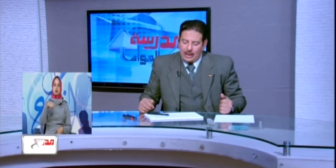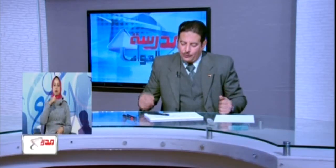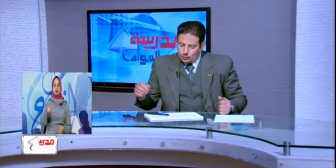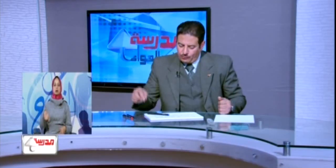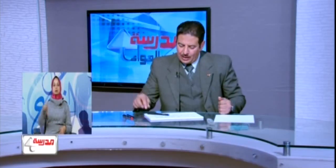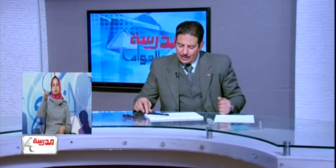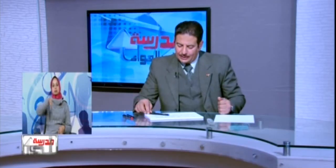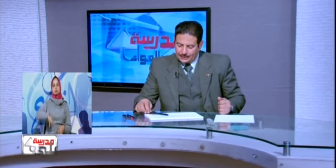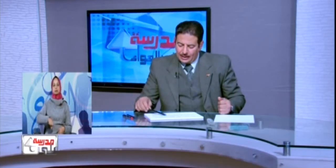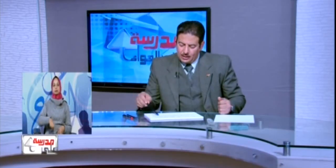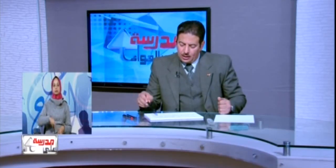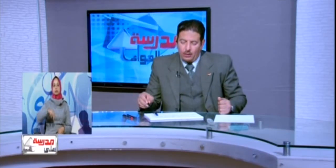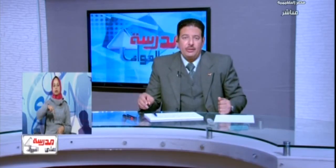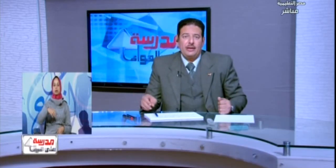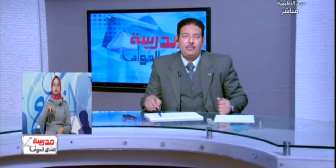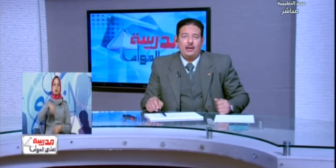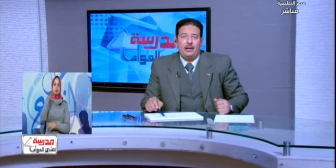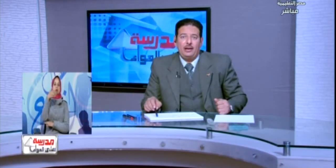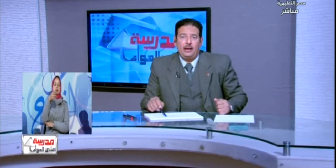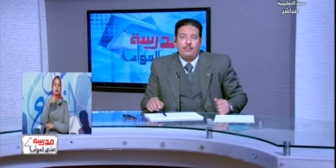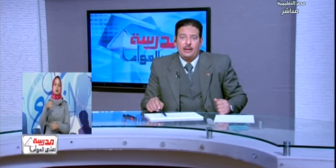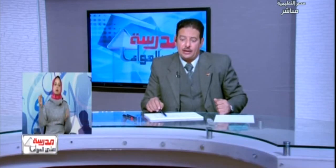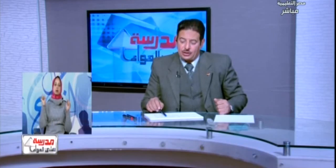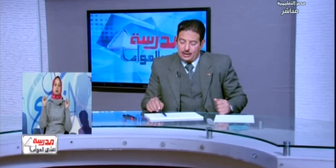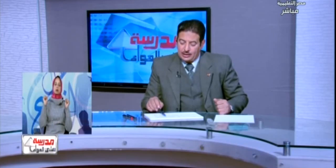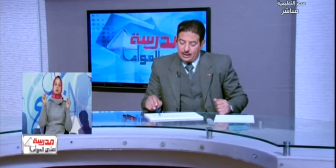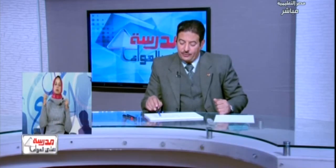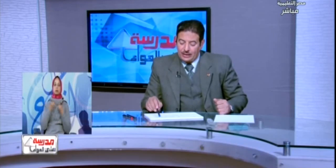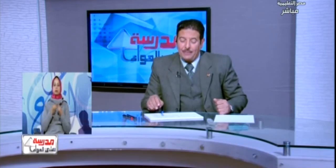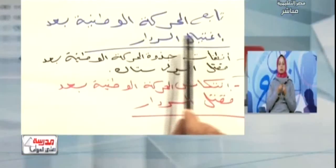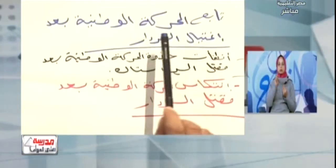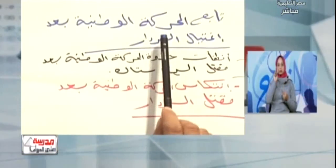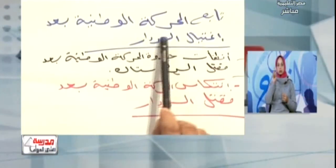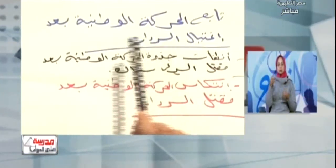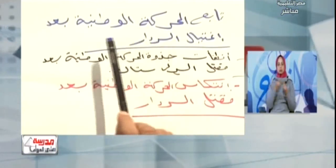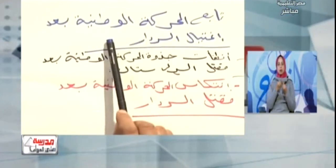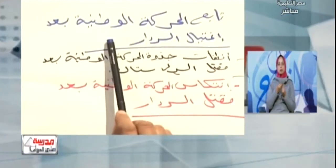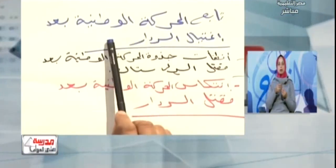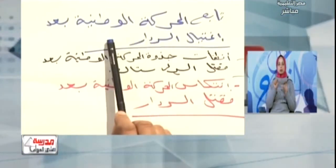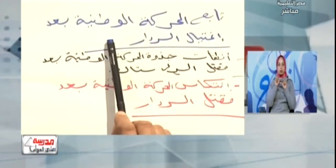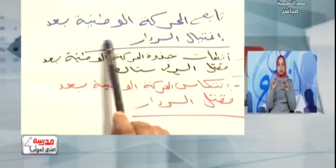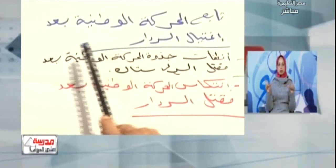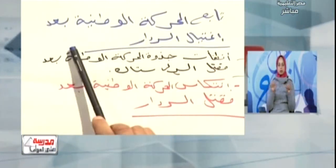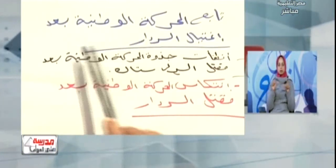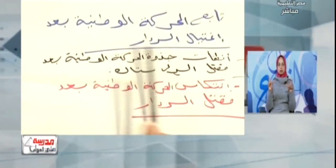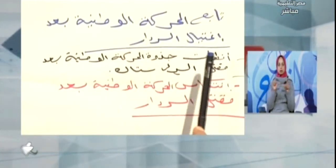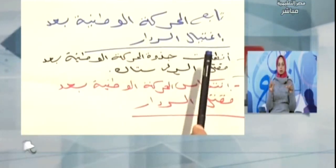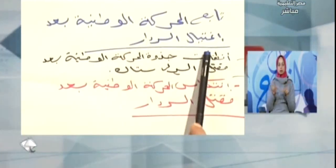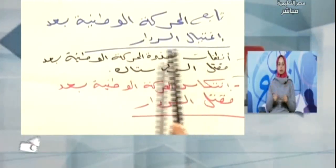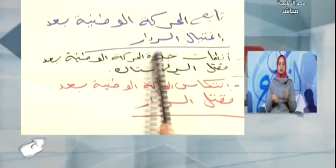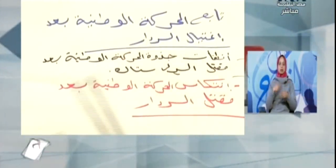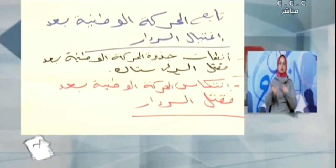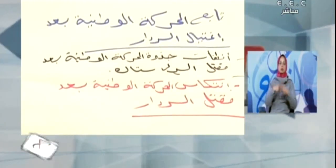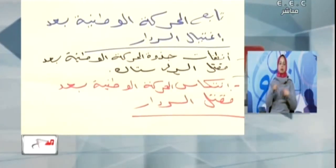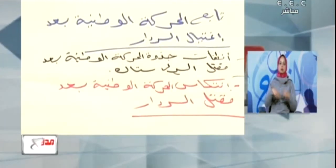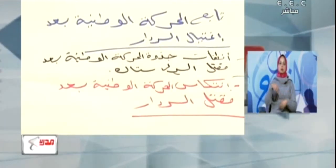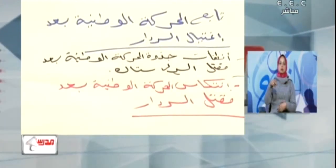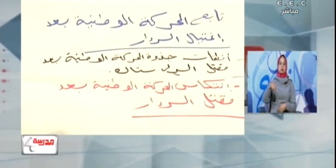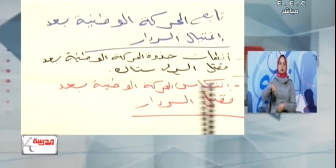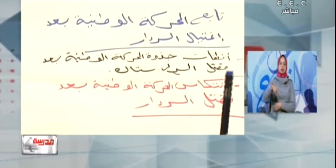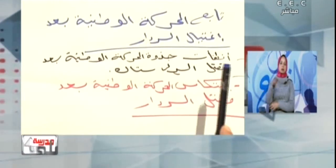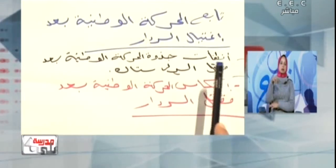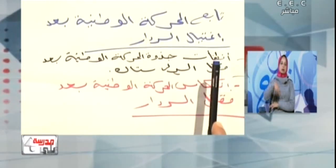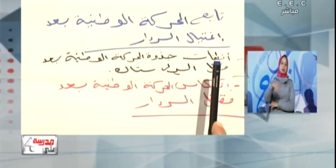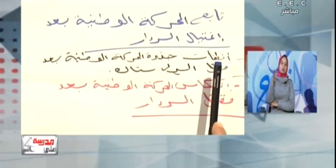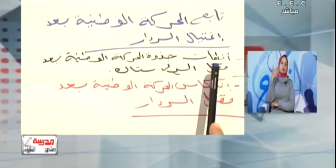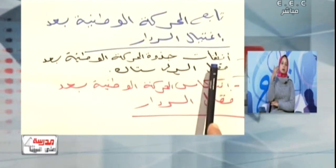الوطني. طيب نشوف مع بعض كده ونتابع من على الشاشة، تابع الحركة الوطنية بعد اغتيال السير لستاك، او